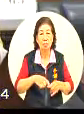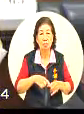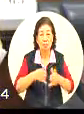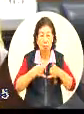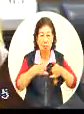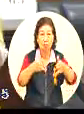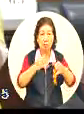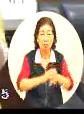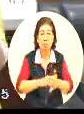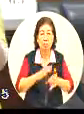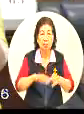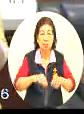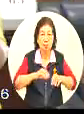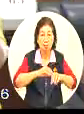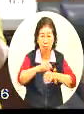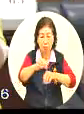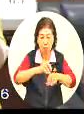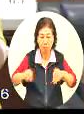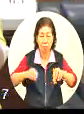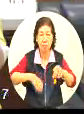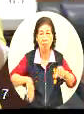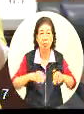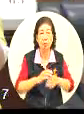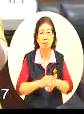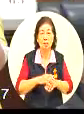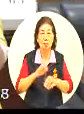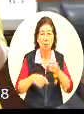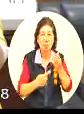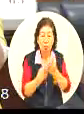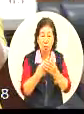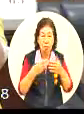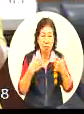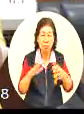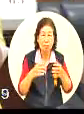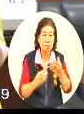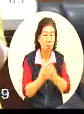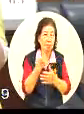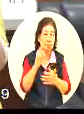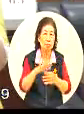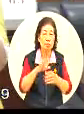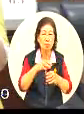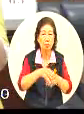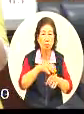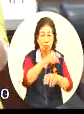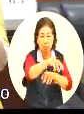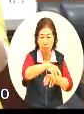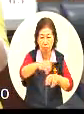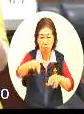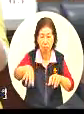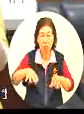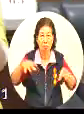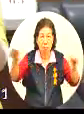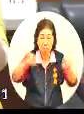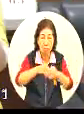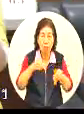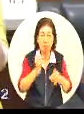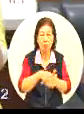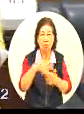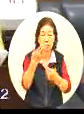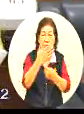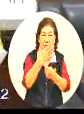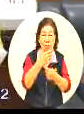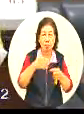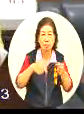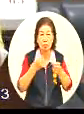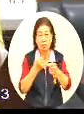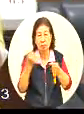一定要给它打散啊，啊不要只有集中这几个景点，因为像讲基丁、西雅湾